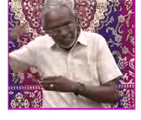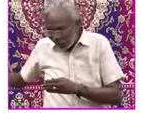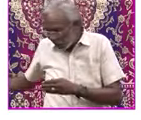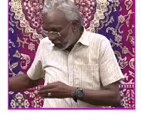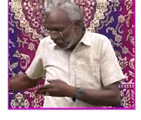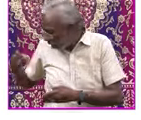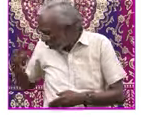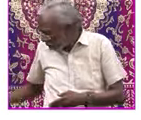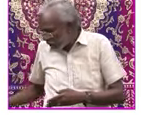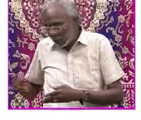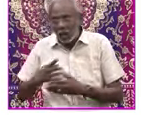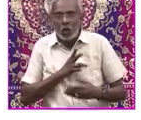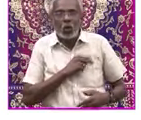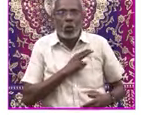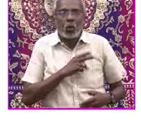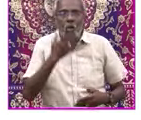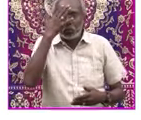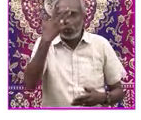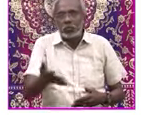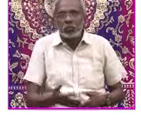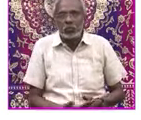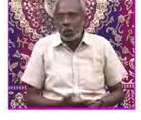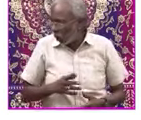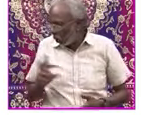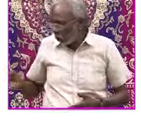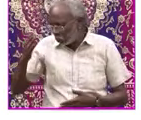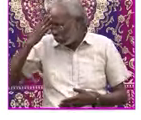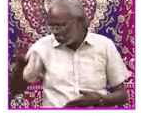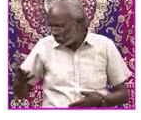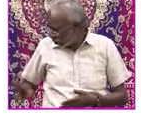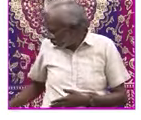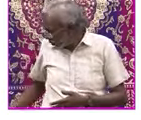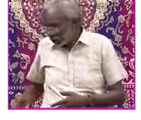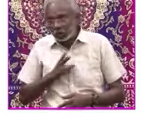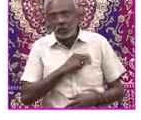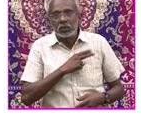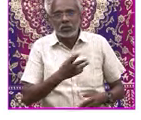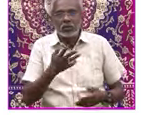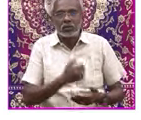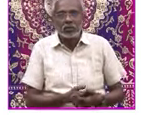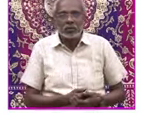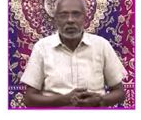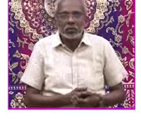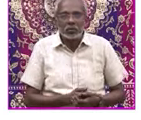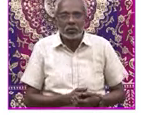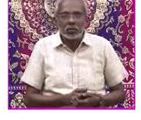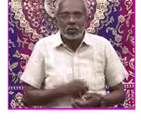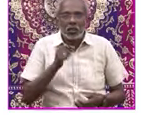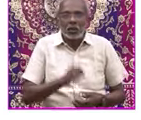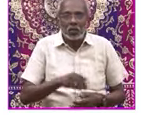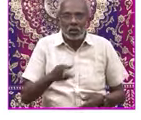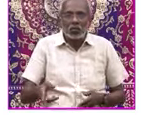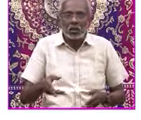தன்னுடைய நிழலா, எதிரினுடைய நிழலான்னு நிழல்களை பார்த்தே வெறுவி அஞ்சினர் அப்படின்னா பயந்தனர். அறுவர்